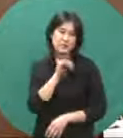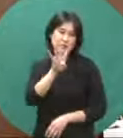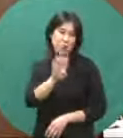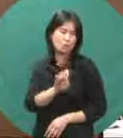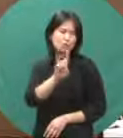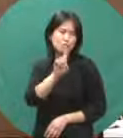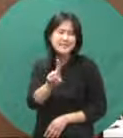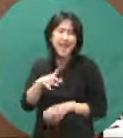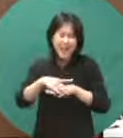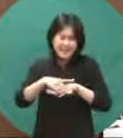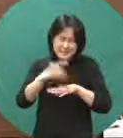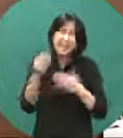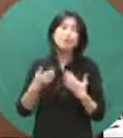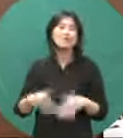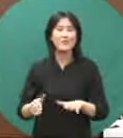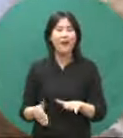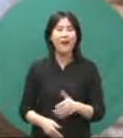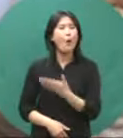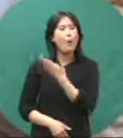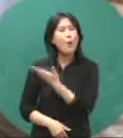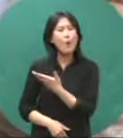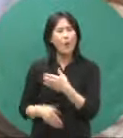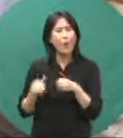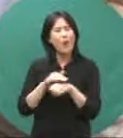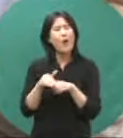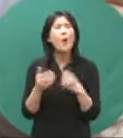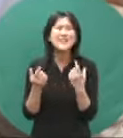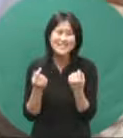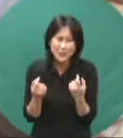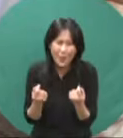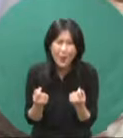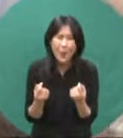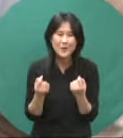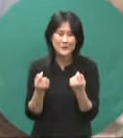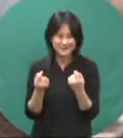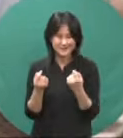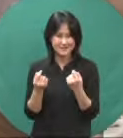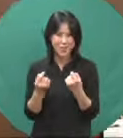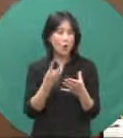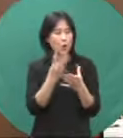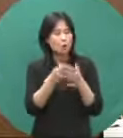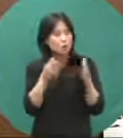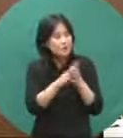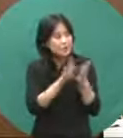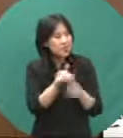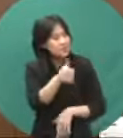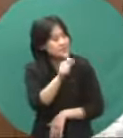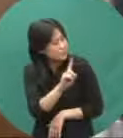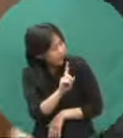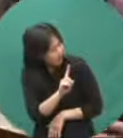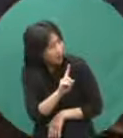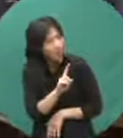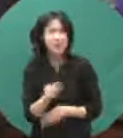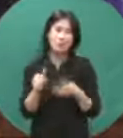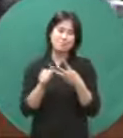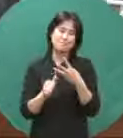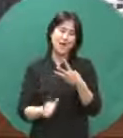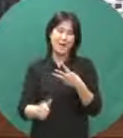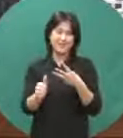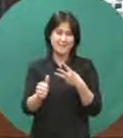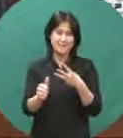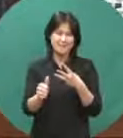昨年41歳で初めて出産しました。この子です。可愛いでしょう。そして湯崎知事は、 はい、